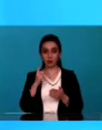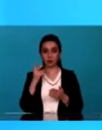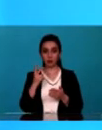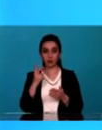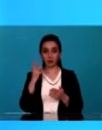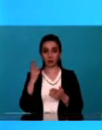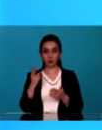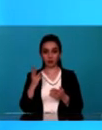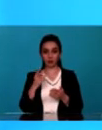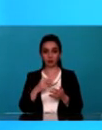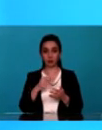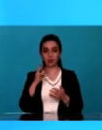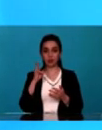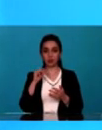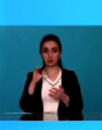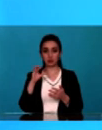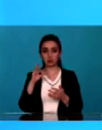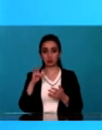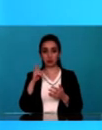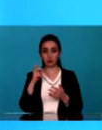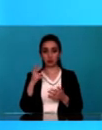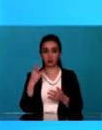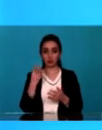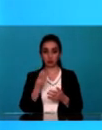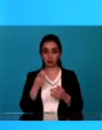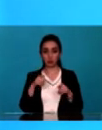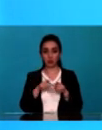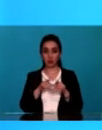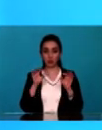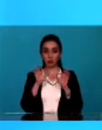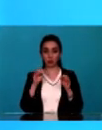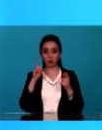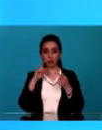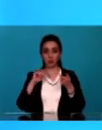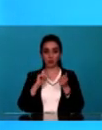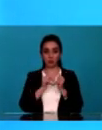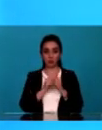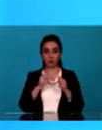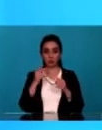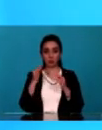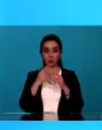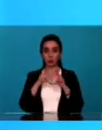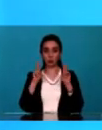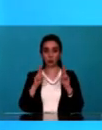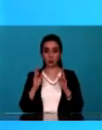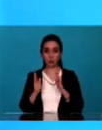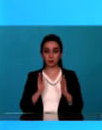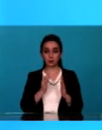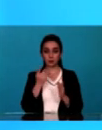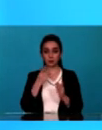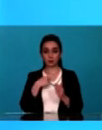2, 3 на странице 124. Таким образом, вы закрепите теорию, которую мы с вами сегодня